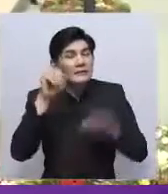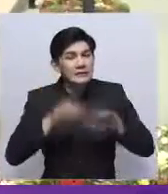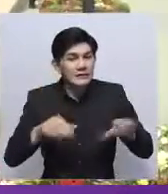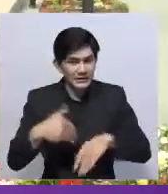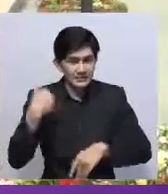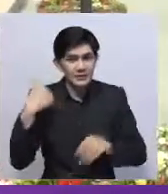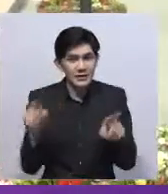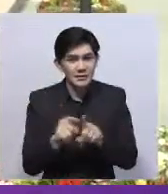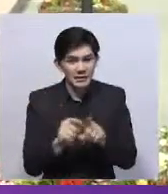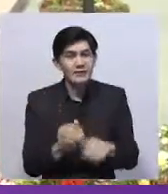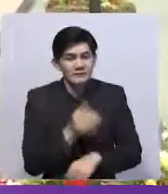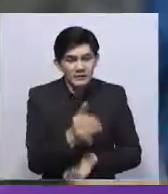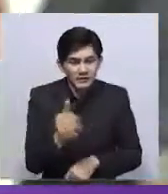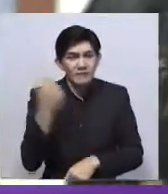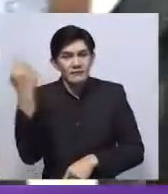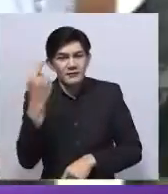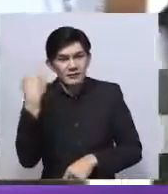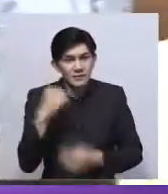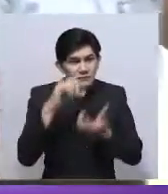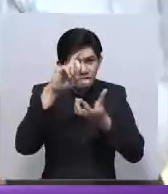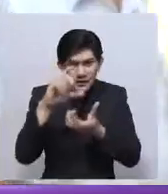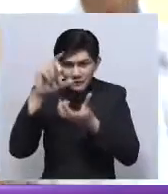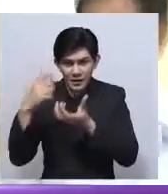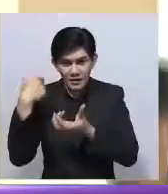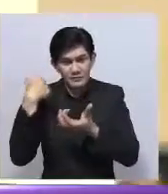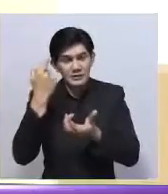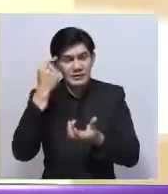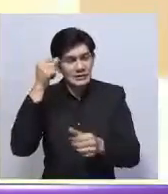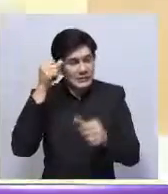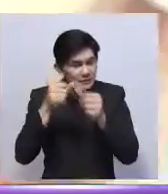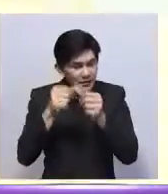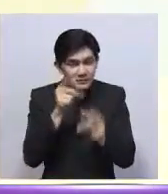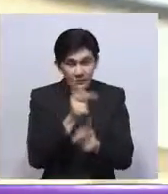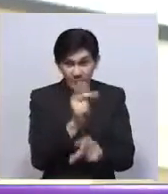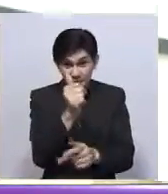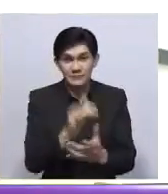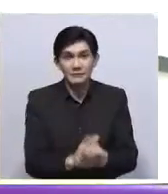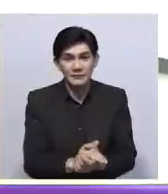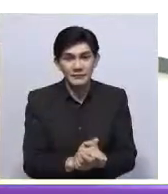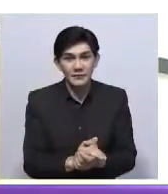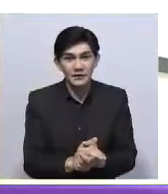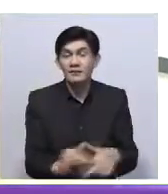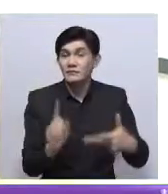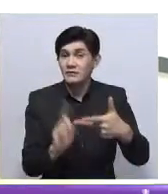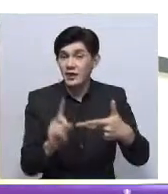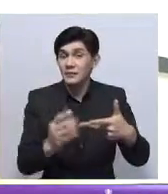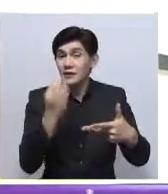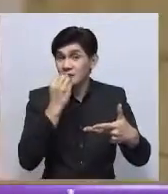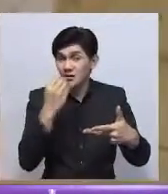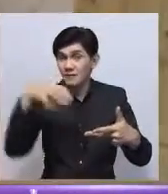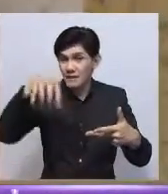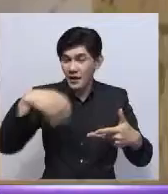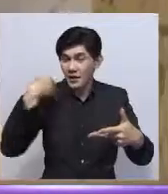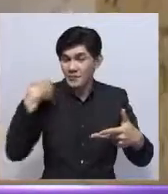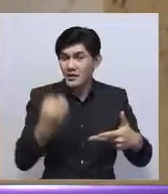เด็กบางครั้งเนี่ยไปเดินตลาดแบบนี้แล้วก็ไปถ่ายภาพนะคะถือว่าเป็นที่ระลึกได้เหมือนกันค่ะ โซนสุดท้ายโซนที่3ก็ร้านอาหารนี่แหละค่ะ